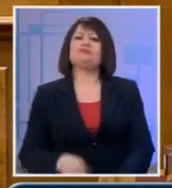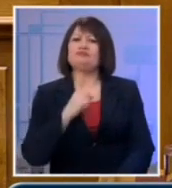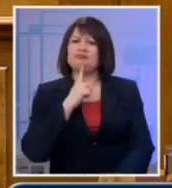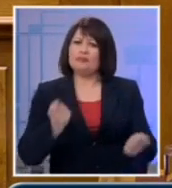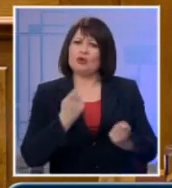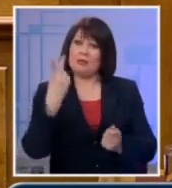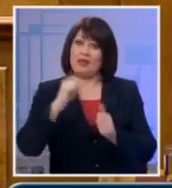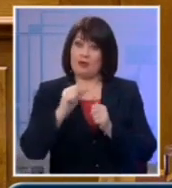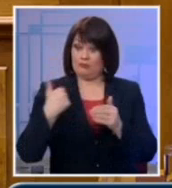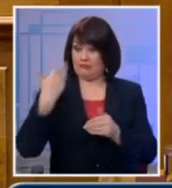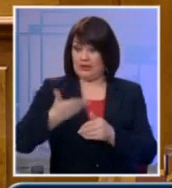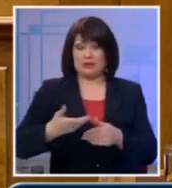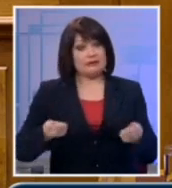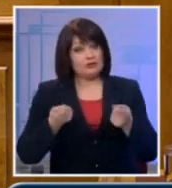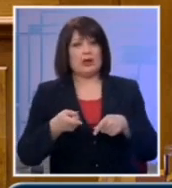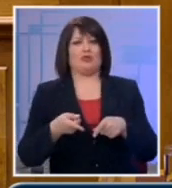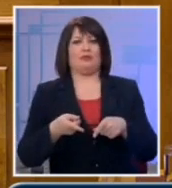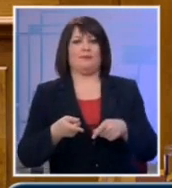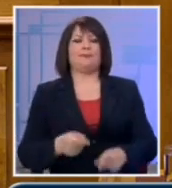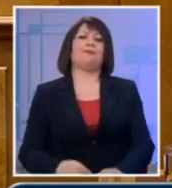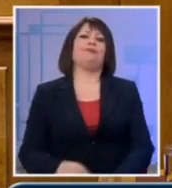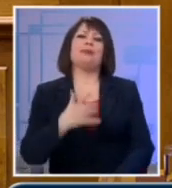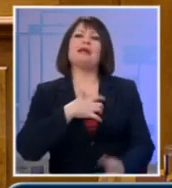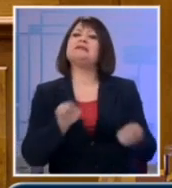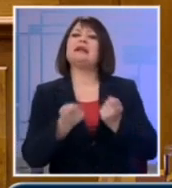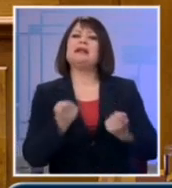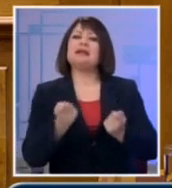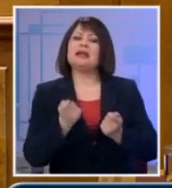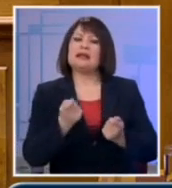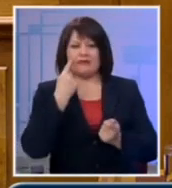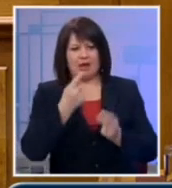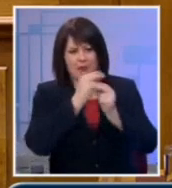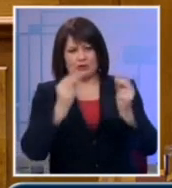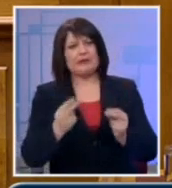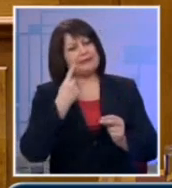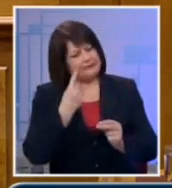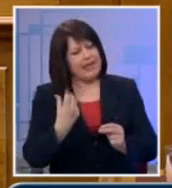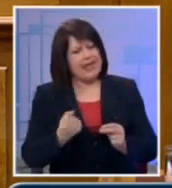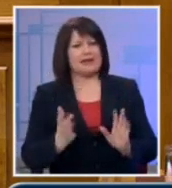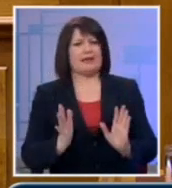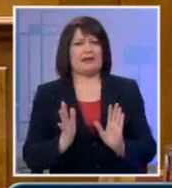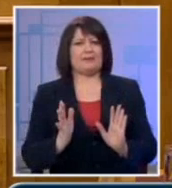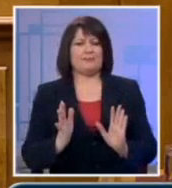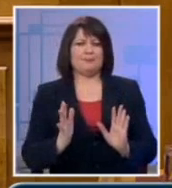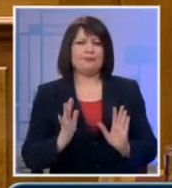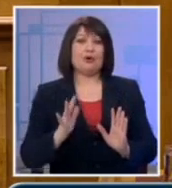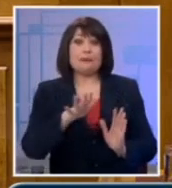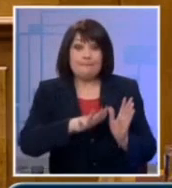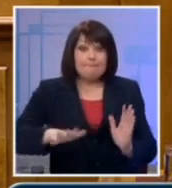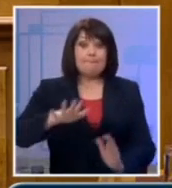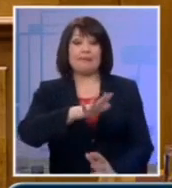δύο μήνες τώρα. Και αυτή η στρατηγική αποδίδει καρπούς παρά το γεγονός ότι το